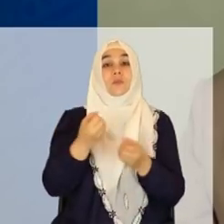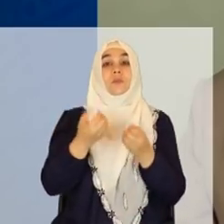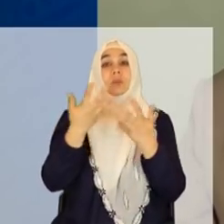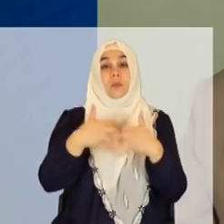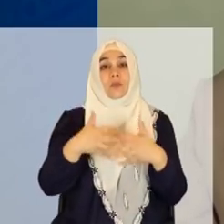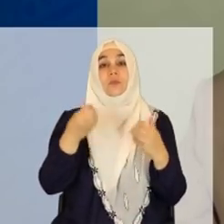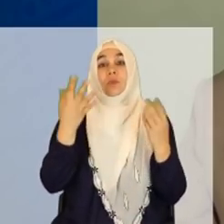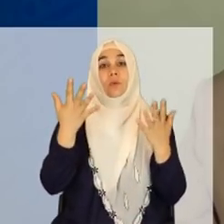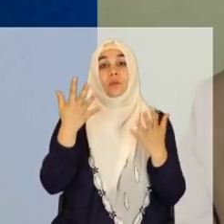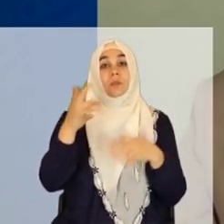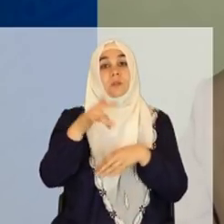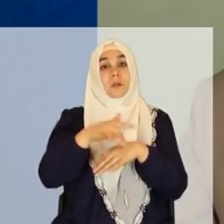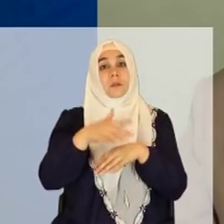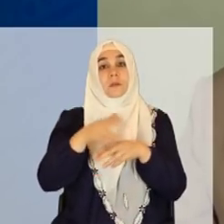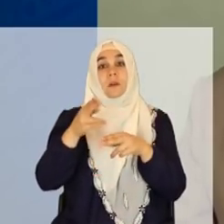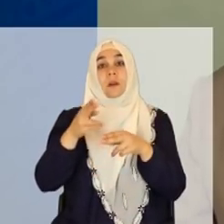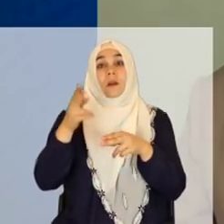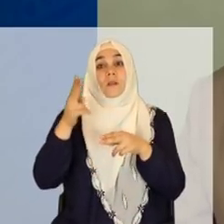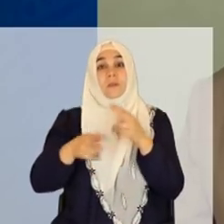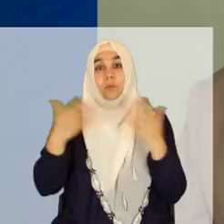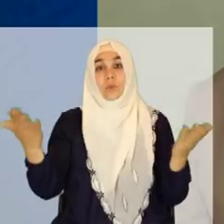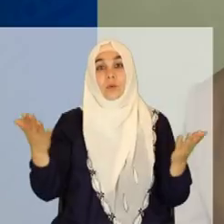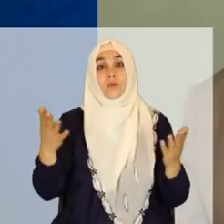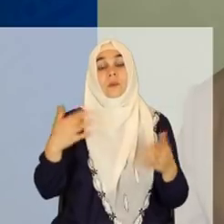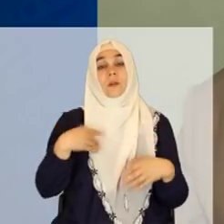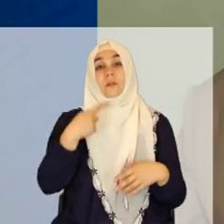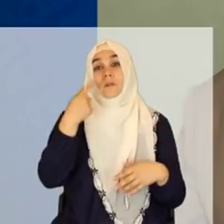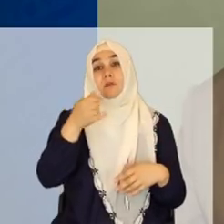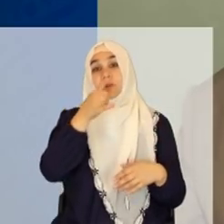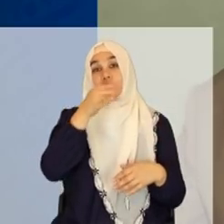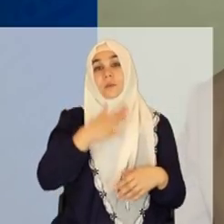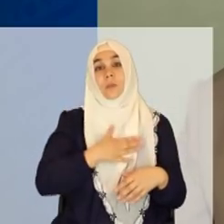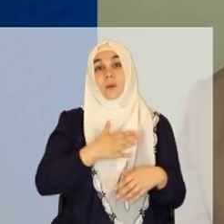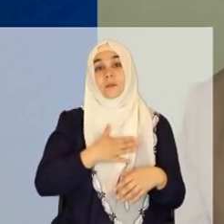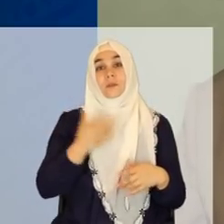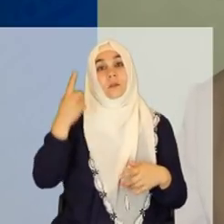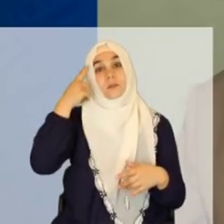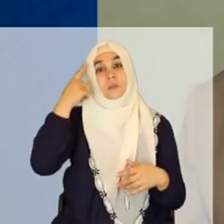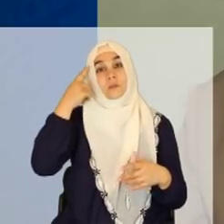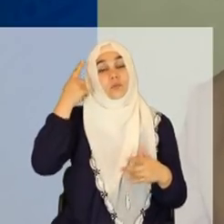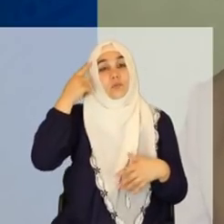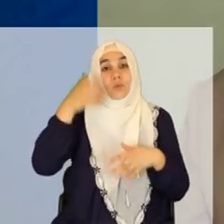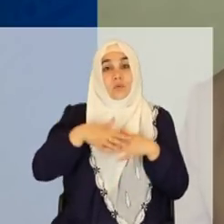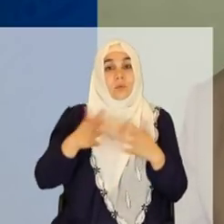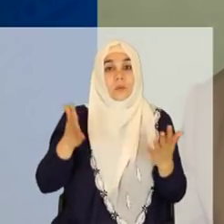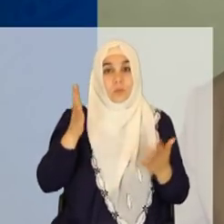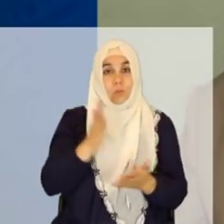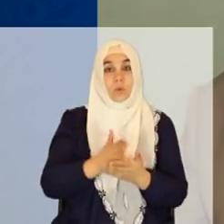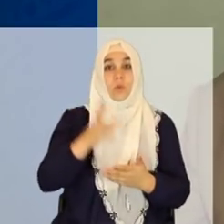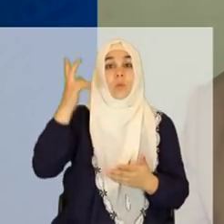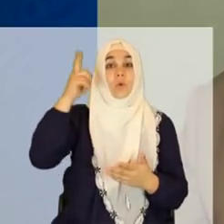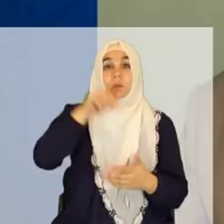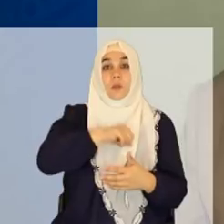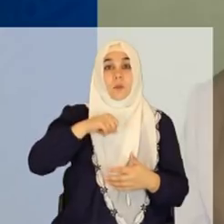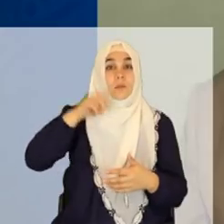sanog'ini chegarasi yo'q. Bundoq bo'ladi deb aytsa, siz bilan bizni ojiz fikrimiz ko'tara olmaydi uni